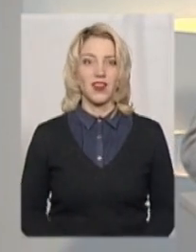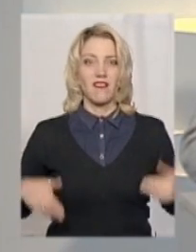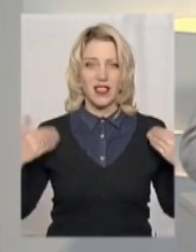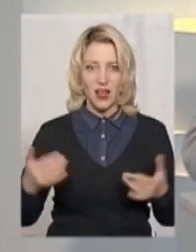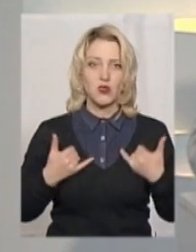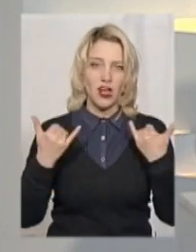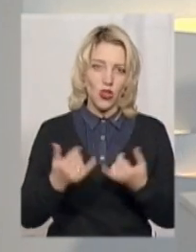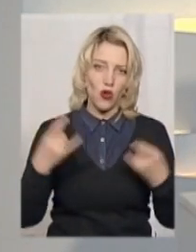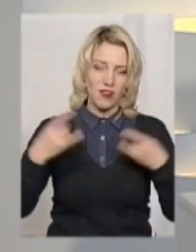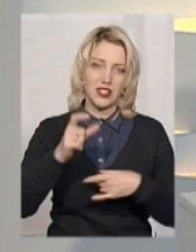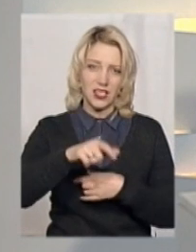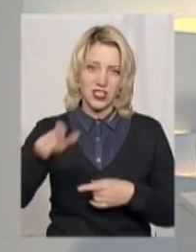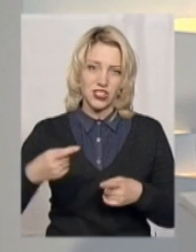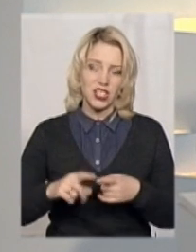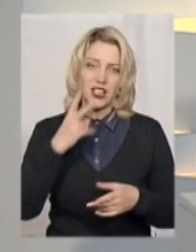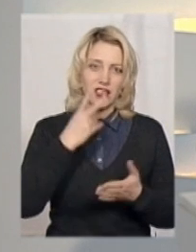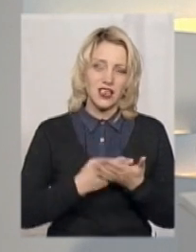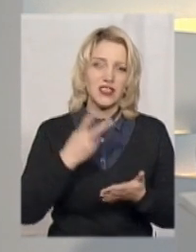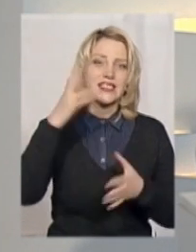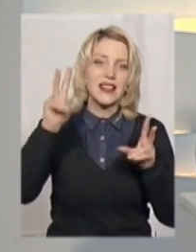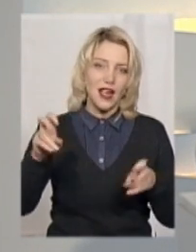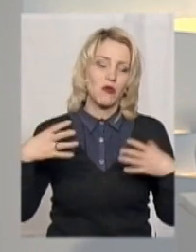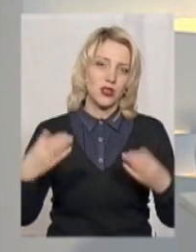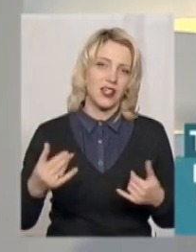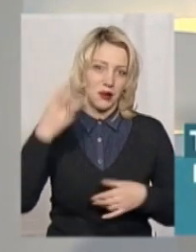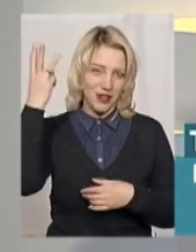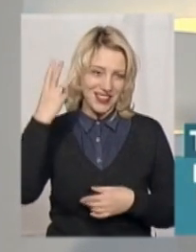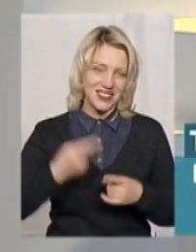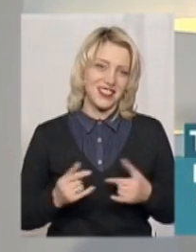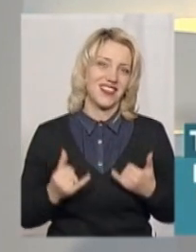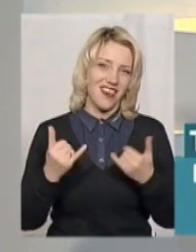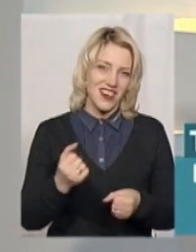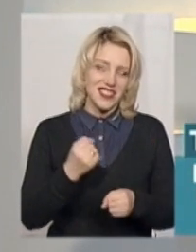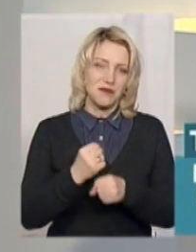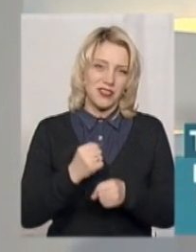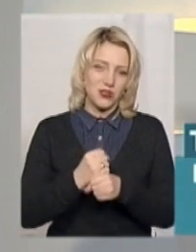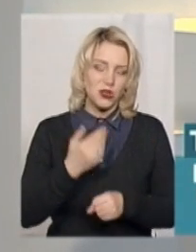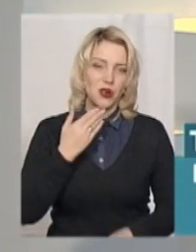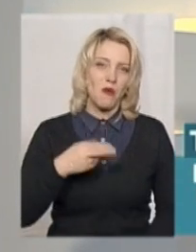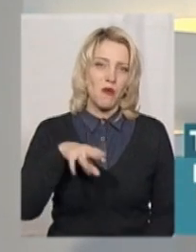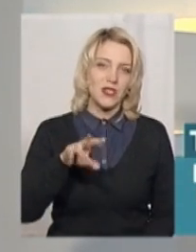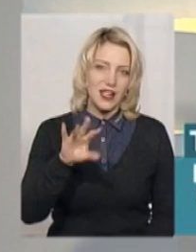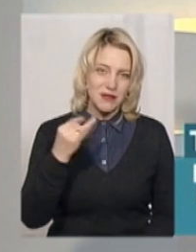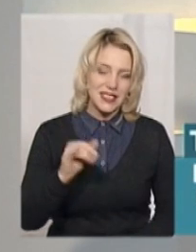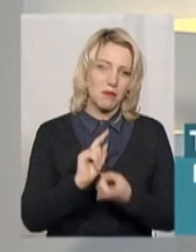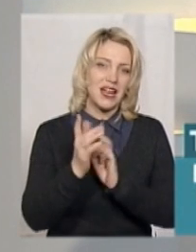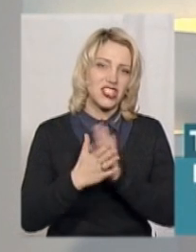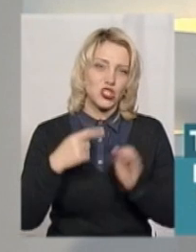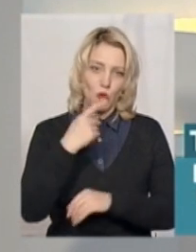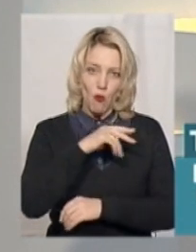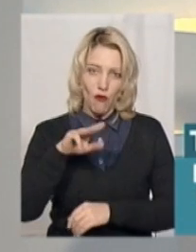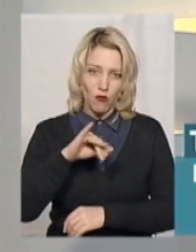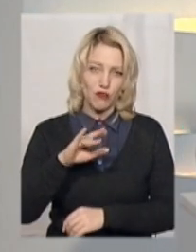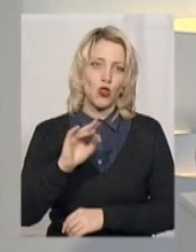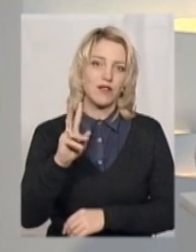Вітаю вас, шановні телеглядачі. В ефірі програма «Тема дня. Хмельницький». У студії Віталій Постемський та перекладач на жестову